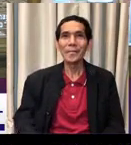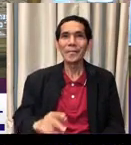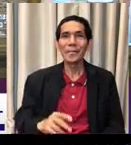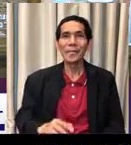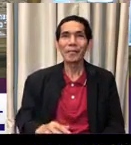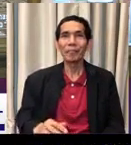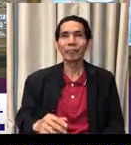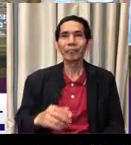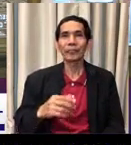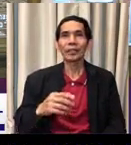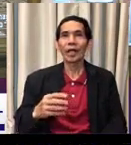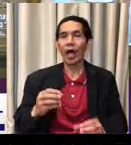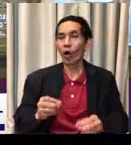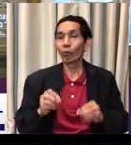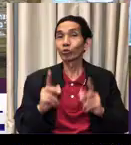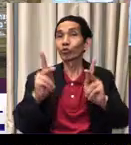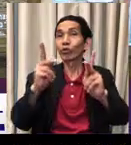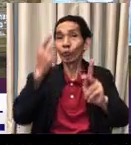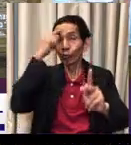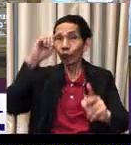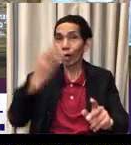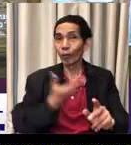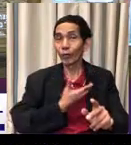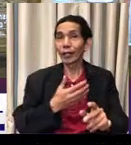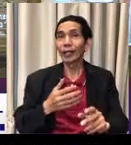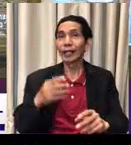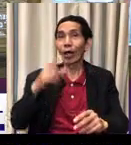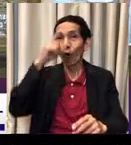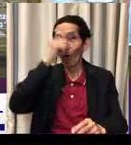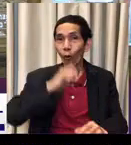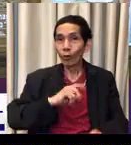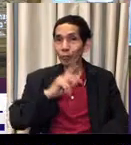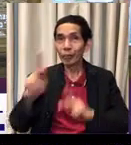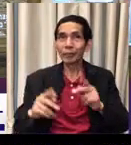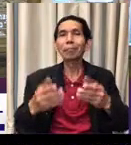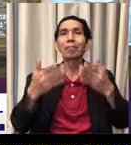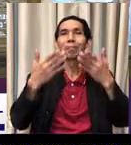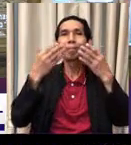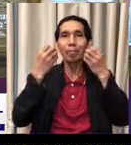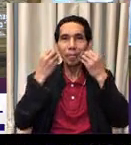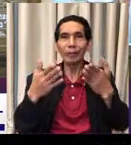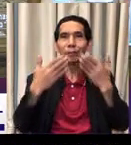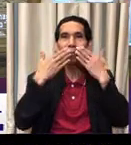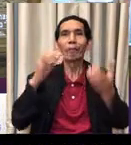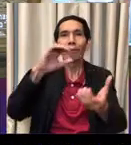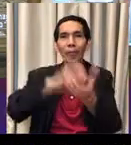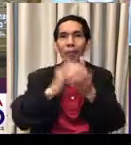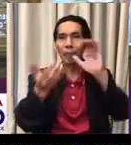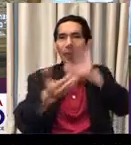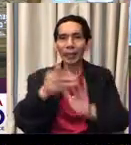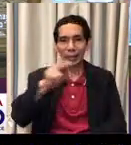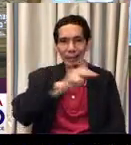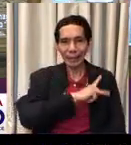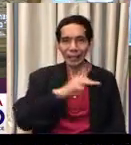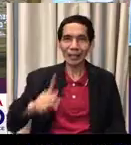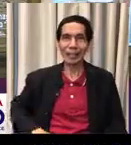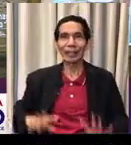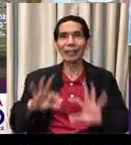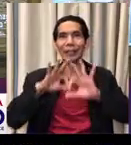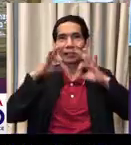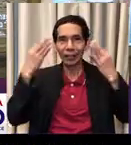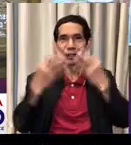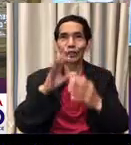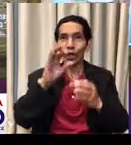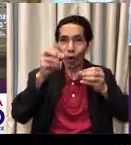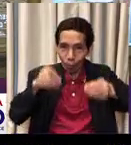job opportunity sa ating mga senior citizen. Maraming salamat, Burger King family, sa